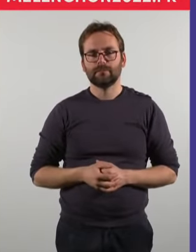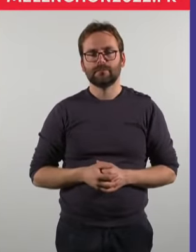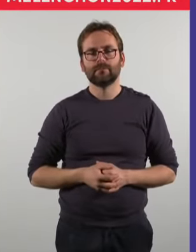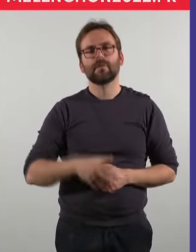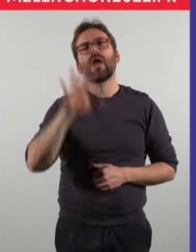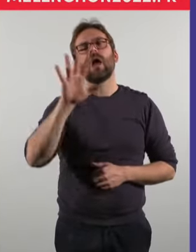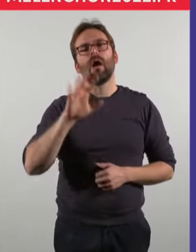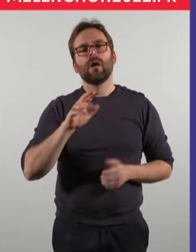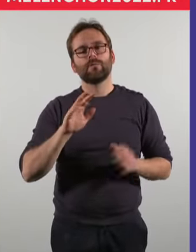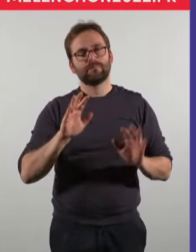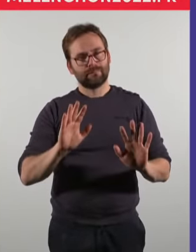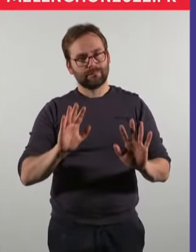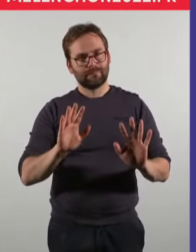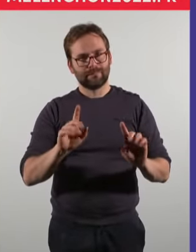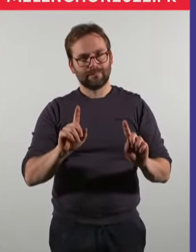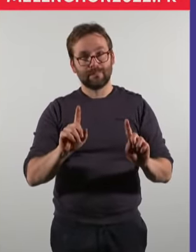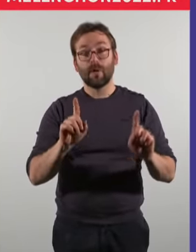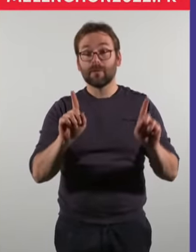Enfin,